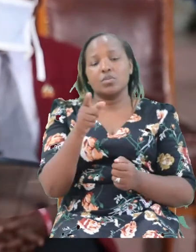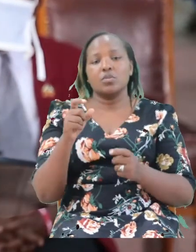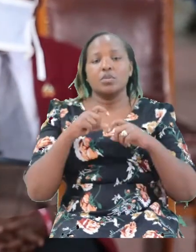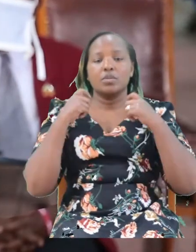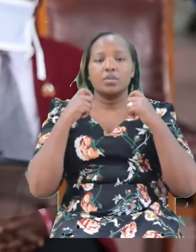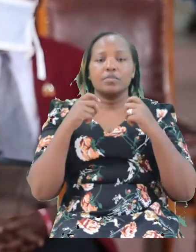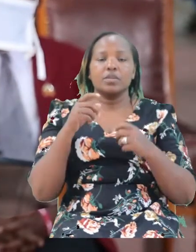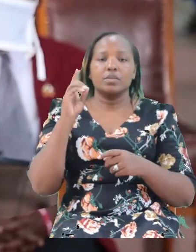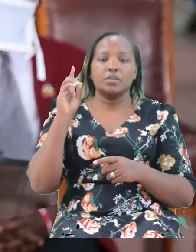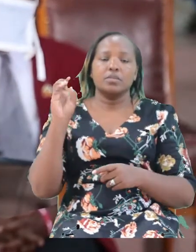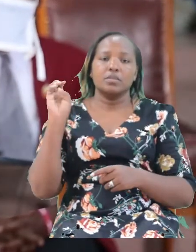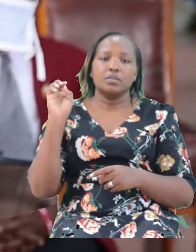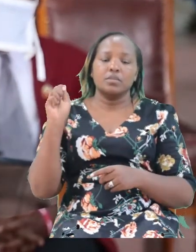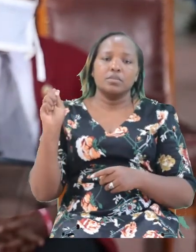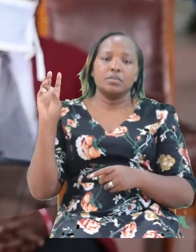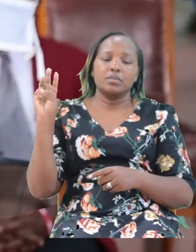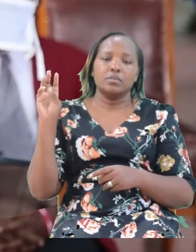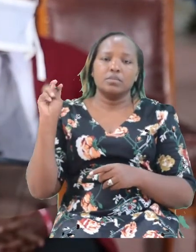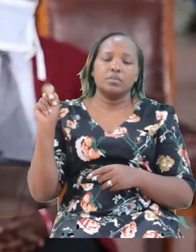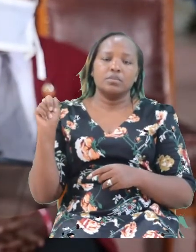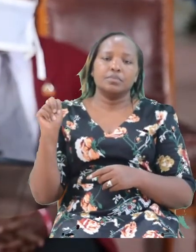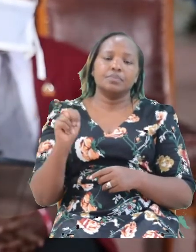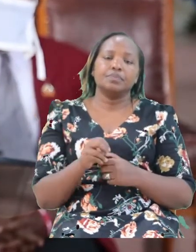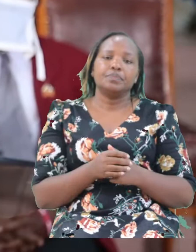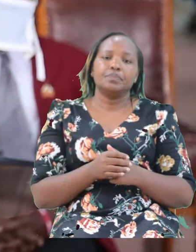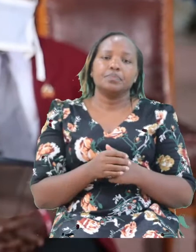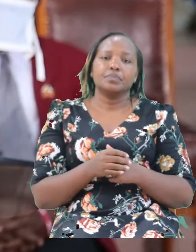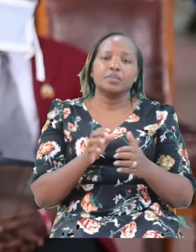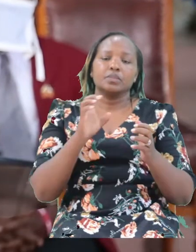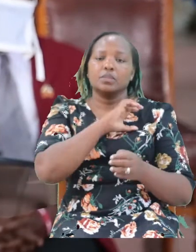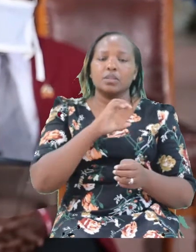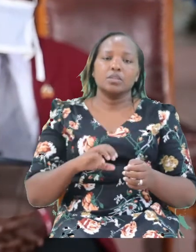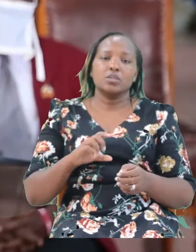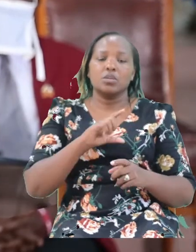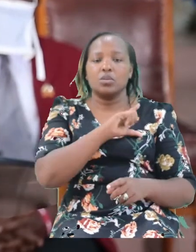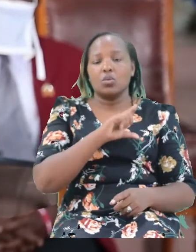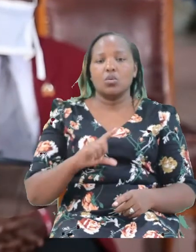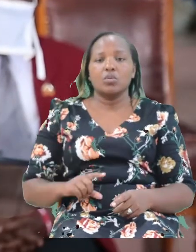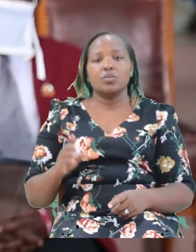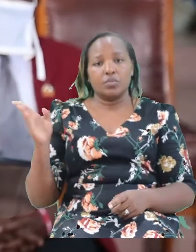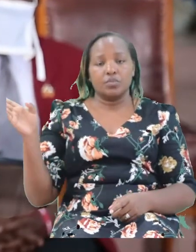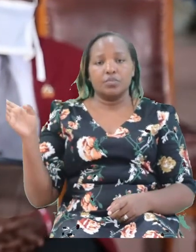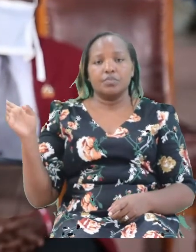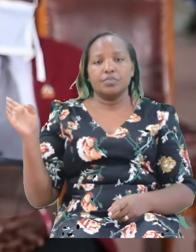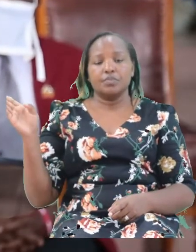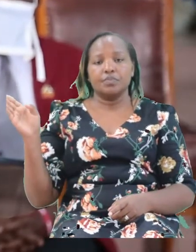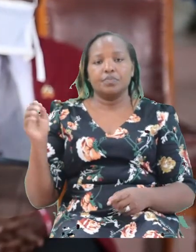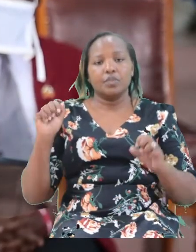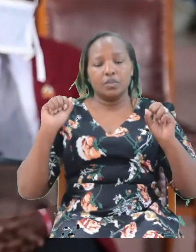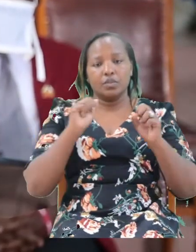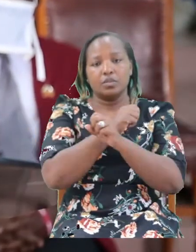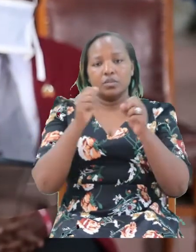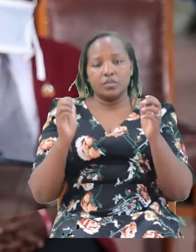John, binti ya Gikandi na Wangoi Kubai. Na Kristo ni Bwana na mkombozi